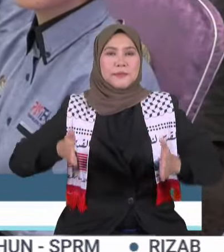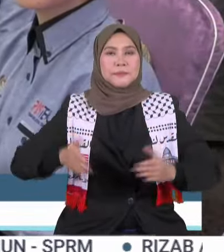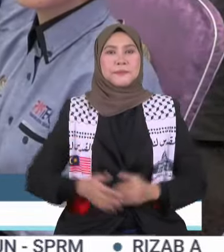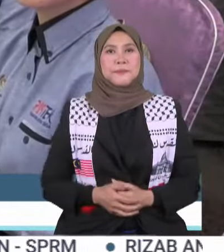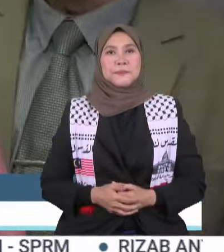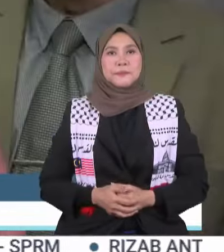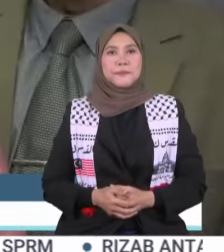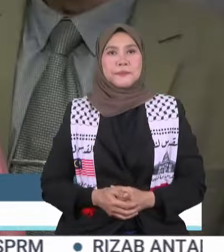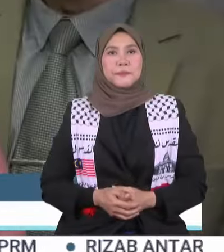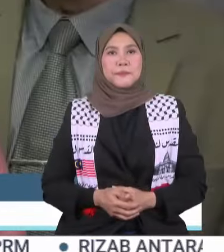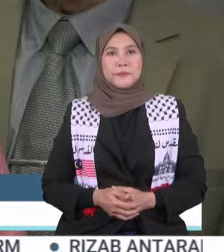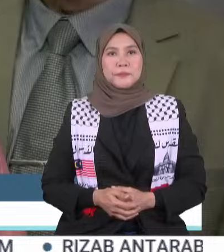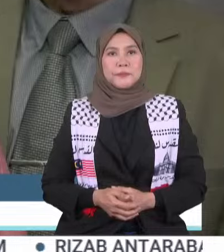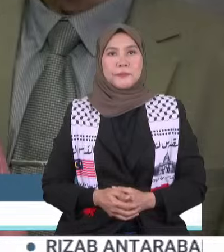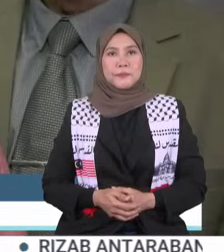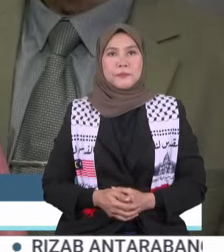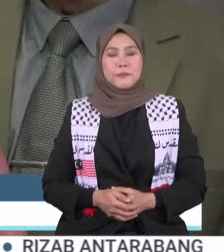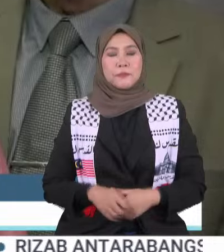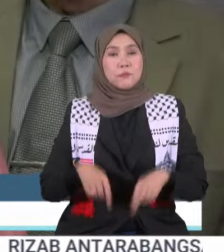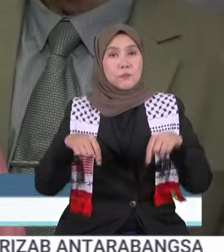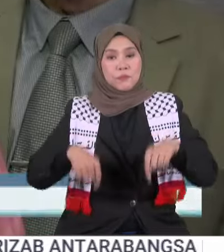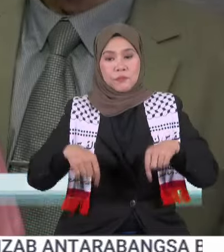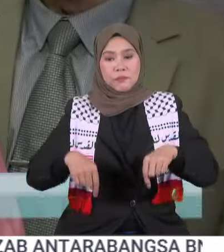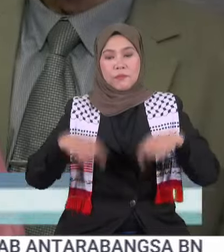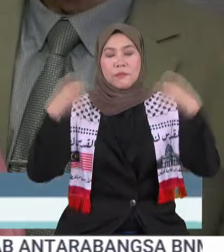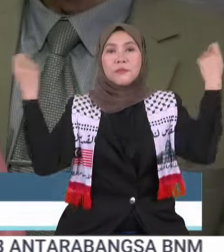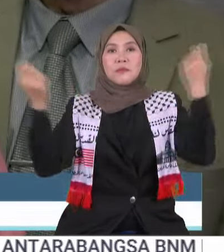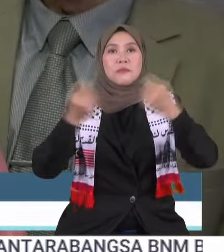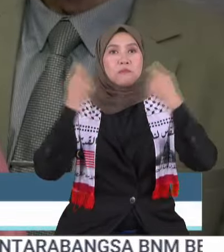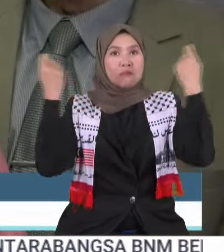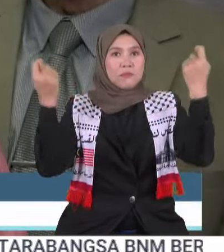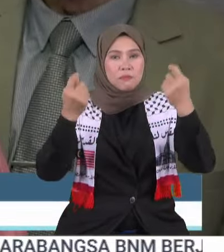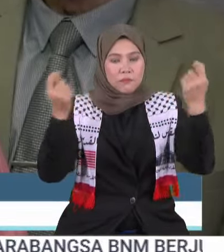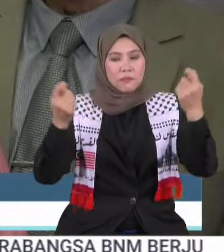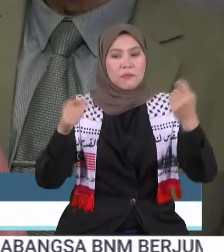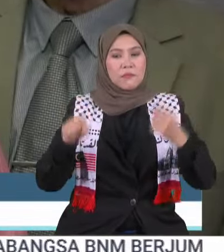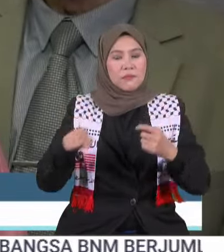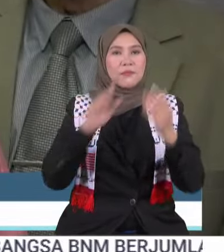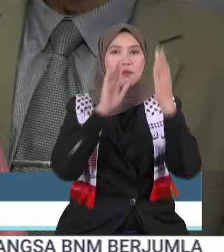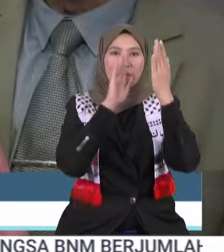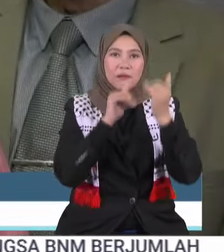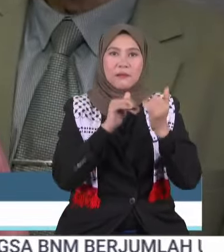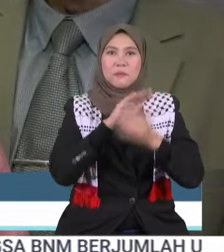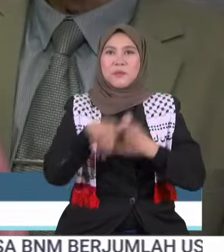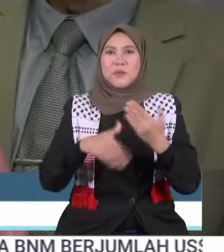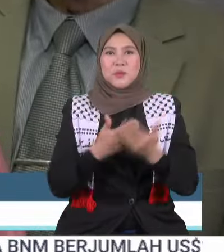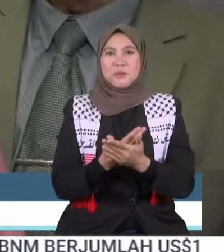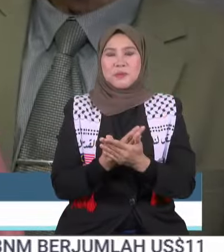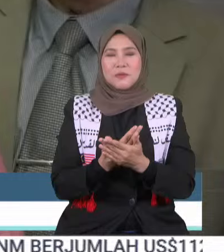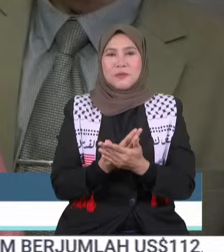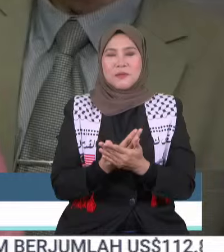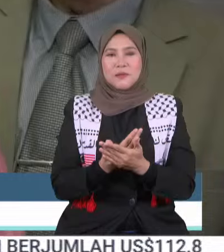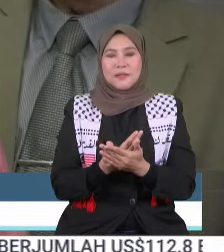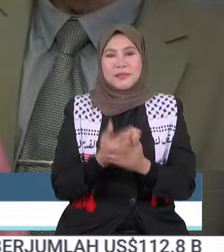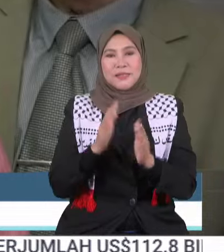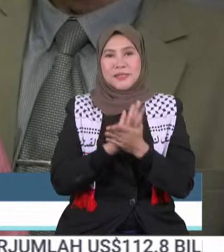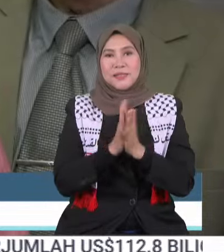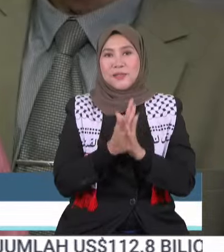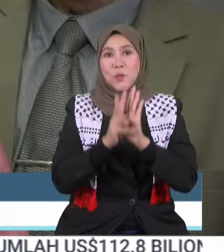Meneruskan tertib acara. Hari ini kita meraikan mereka dan kita mengharapkan supaya mereka yang menjadi